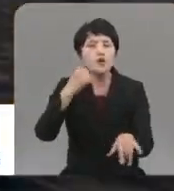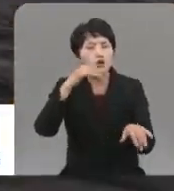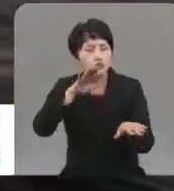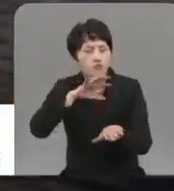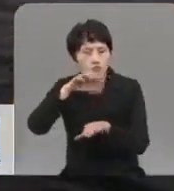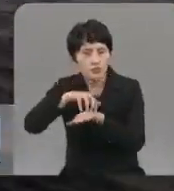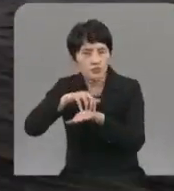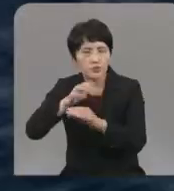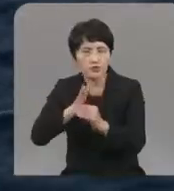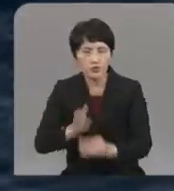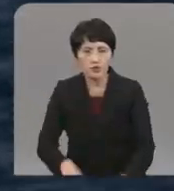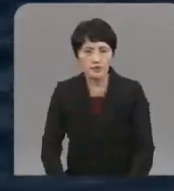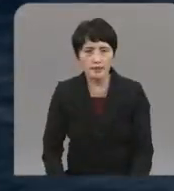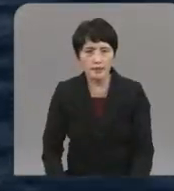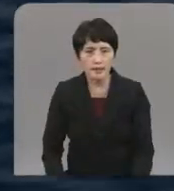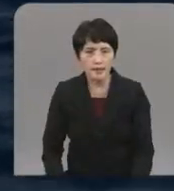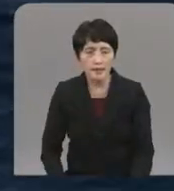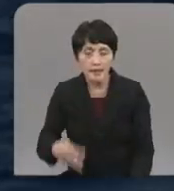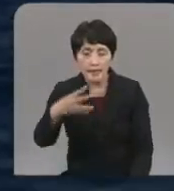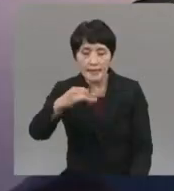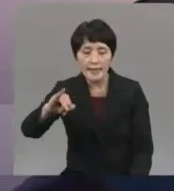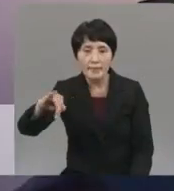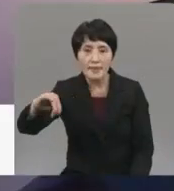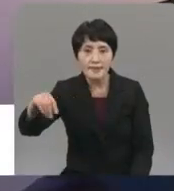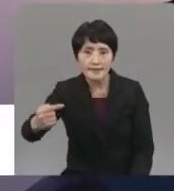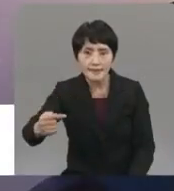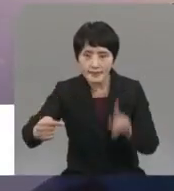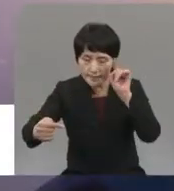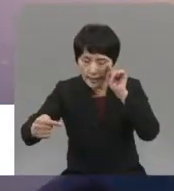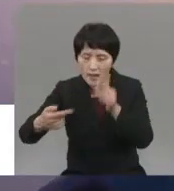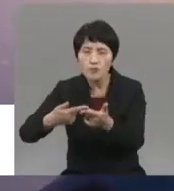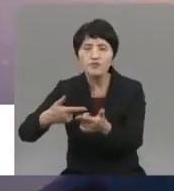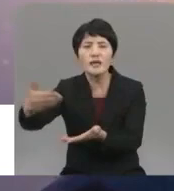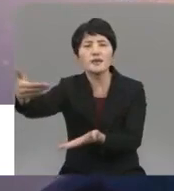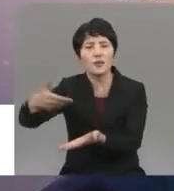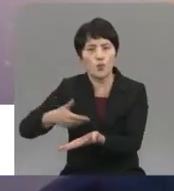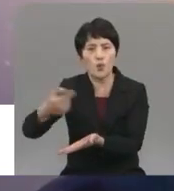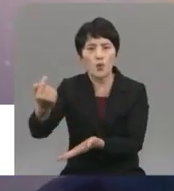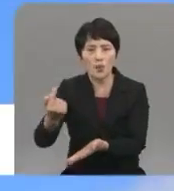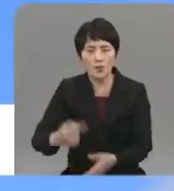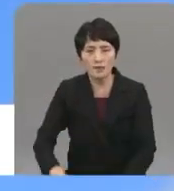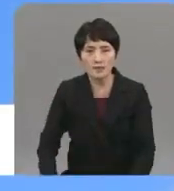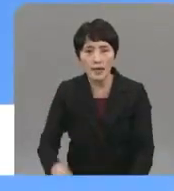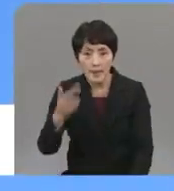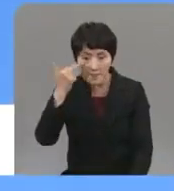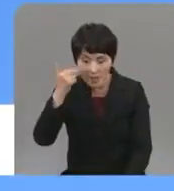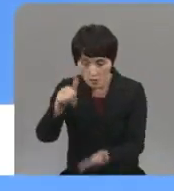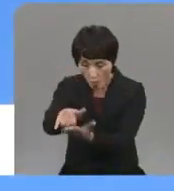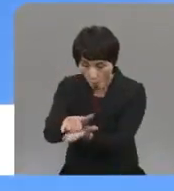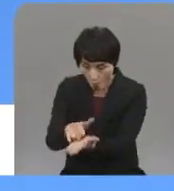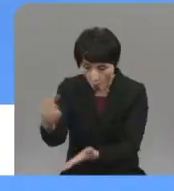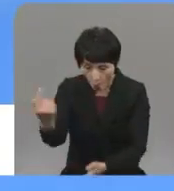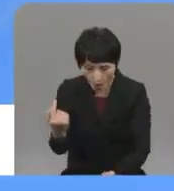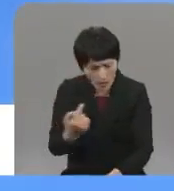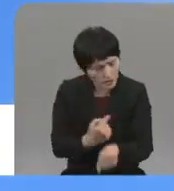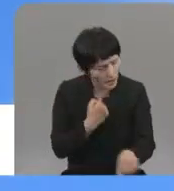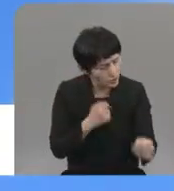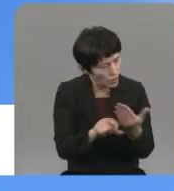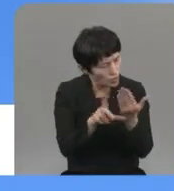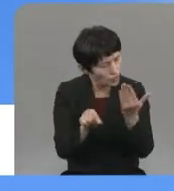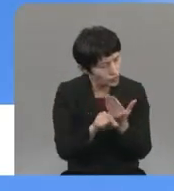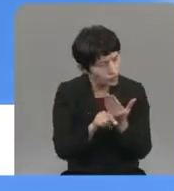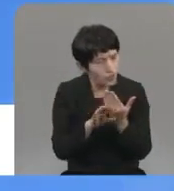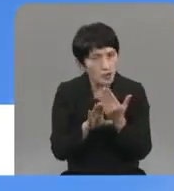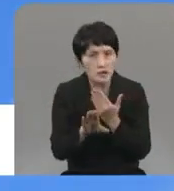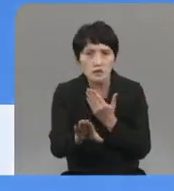Iskandar versi Korea Utara provokasi terbaru Korea Utara ini tampak merupakan unjuk kekuatan terhadap latihan pendaratan amfibi gabungan sang